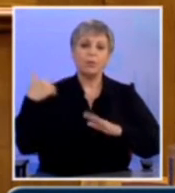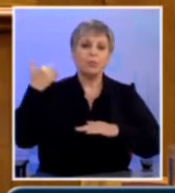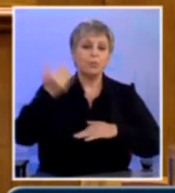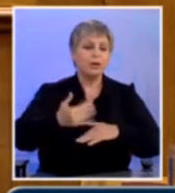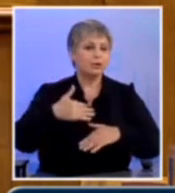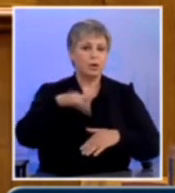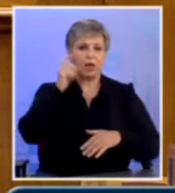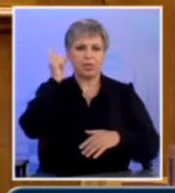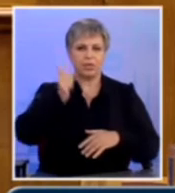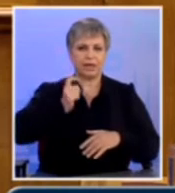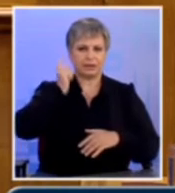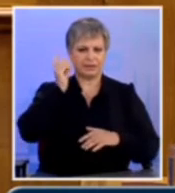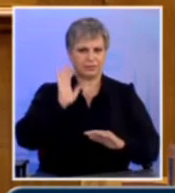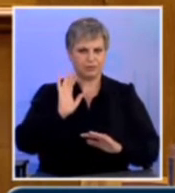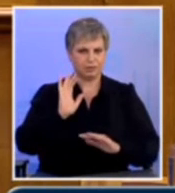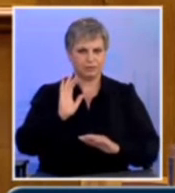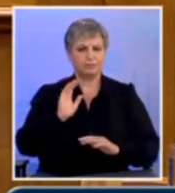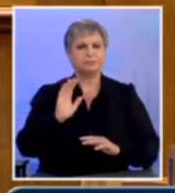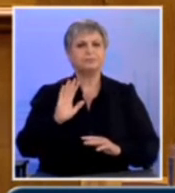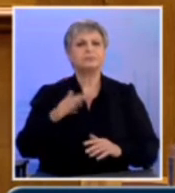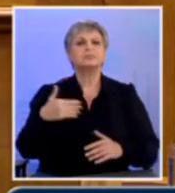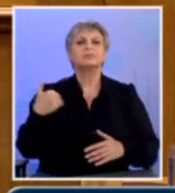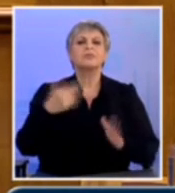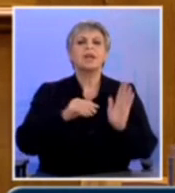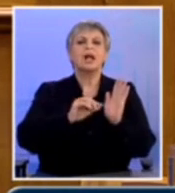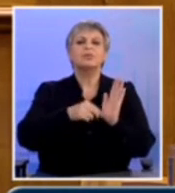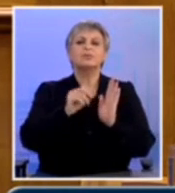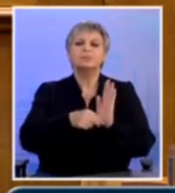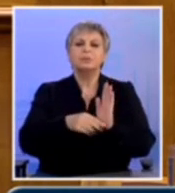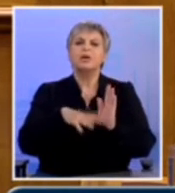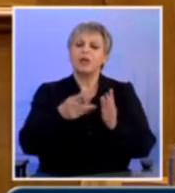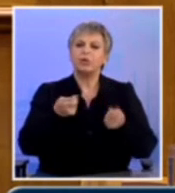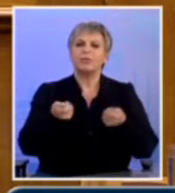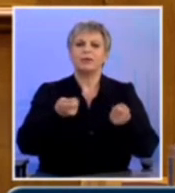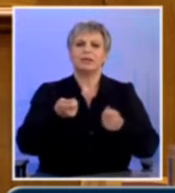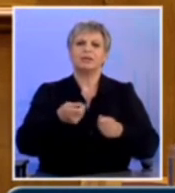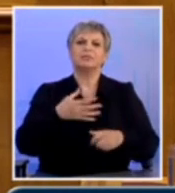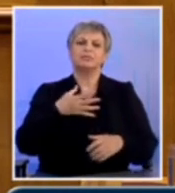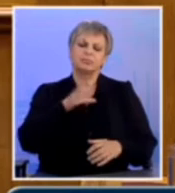Σε ό,τι αφορά τη διαχείριση αυτής της συμφωνίας που δεν μας αρέσει.